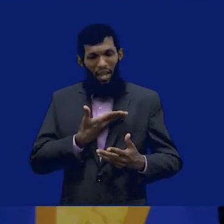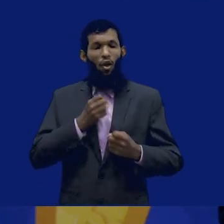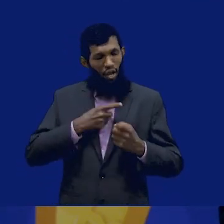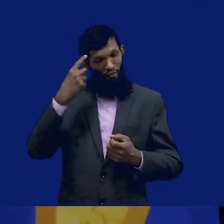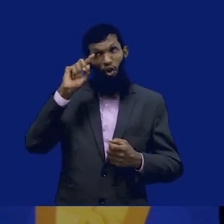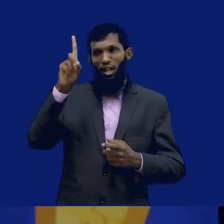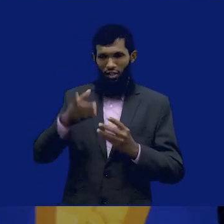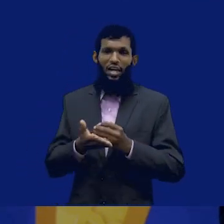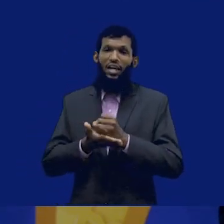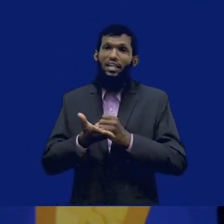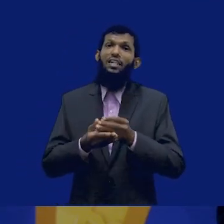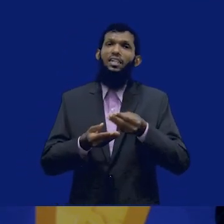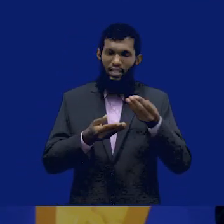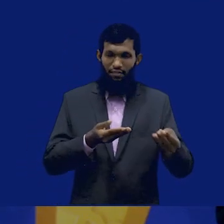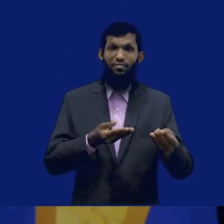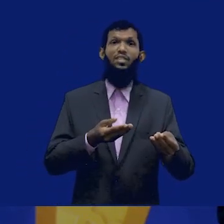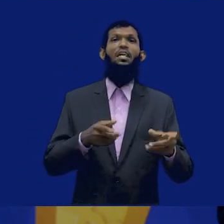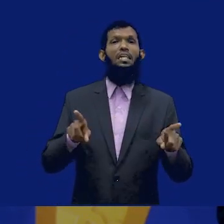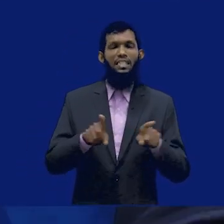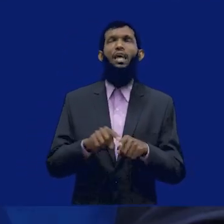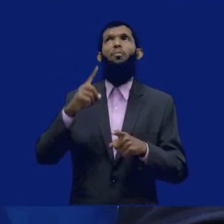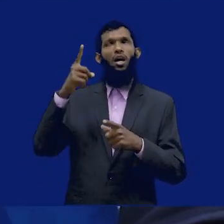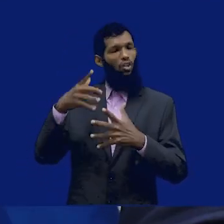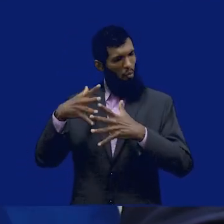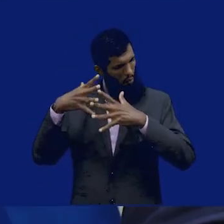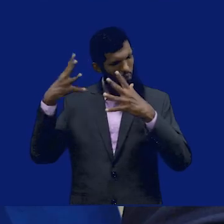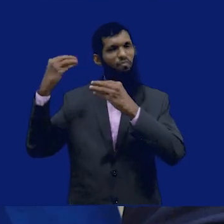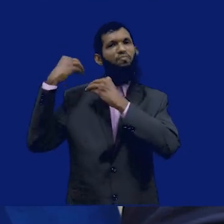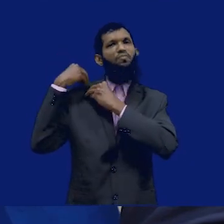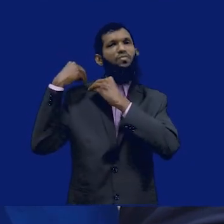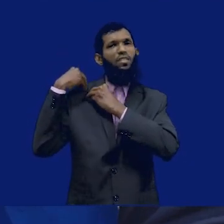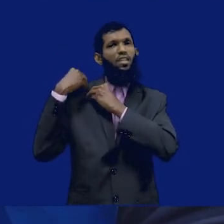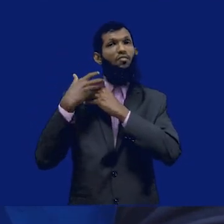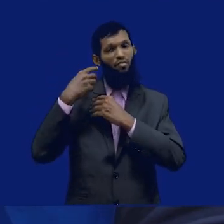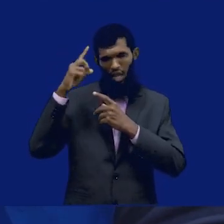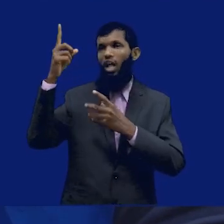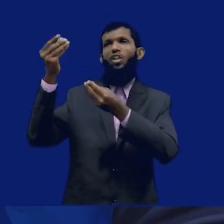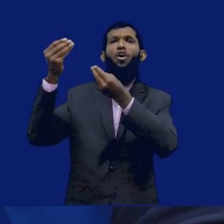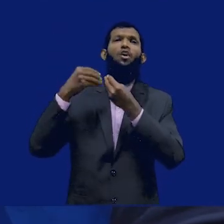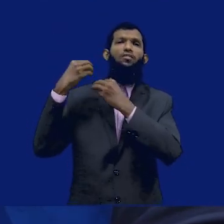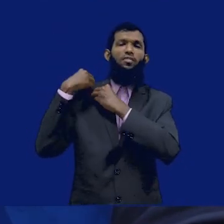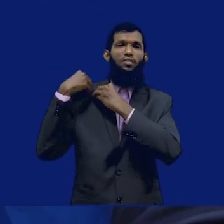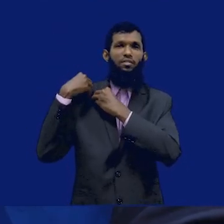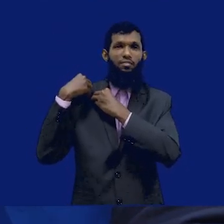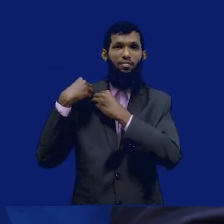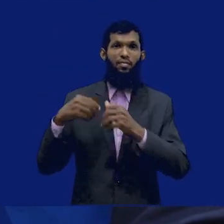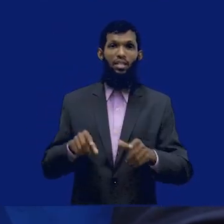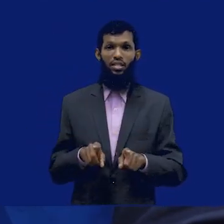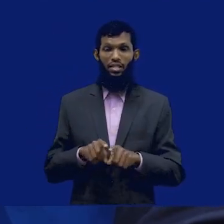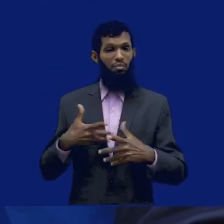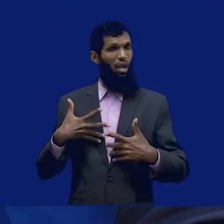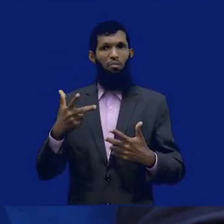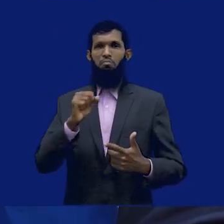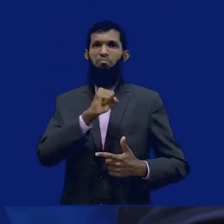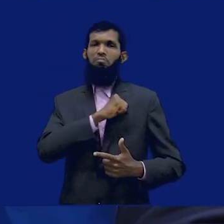subhanahu wa ta'ala says, لَهُمْ أَجْرُهُمْ عِنْدَ رَبِّهِمْ. They will have their reward with their Lord. وَلَا